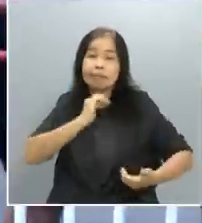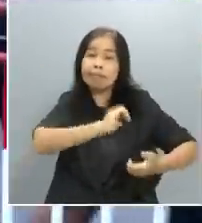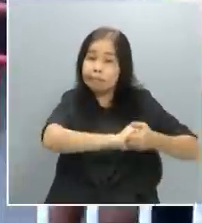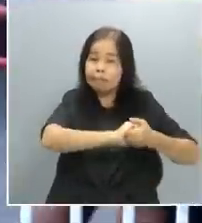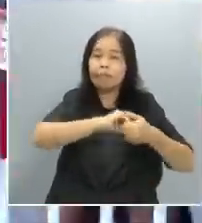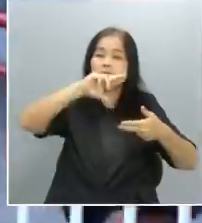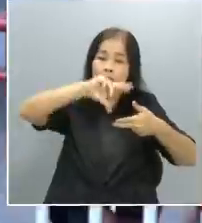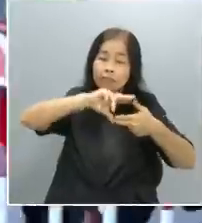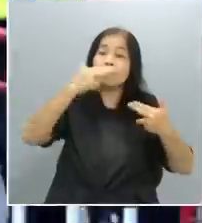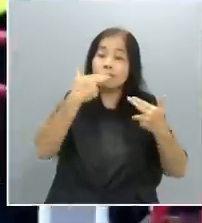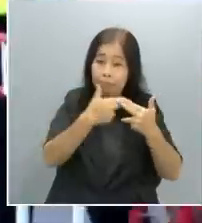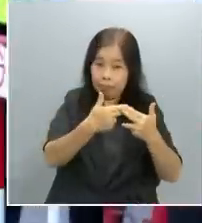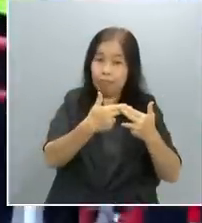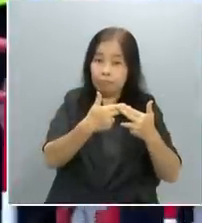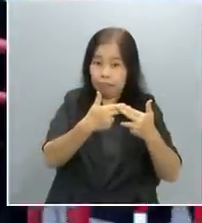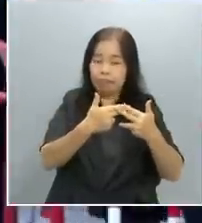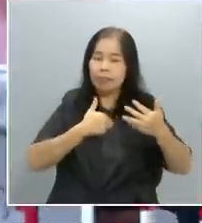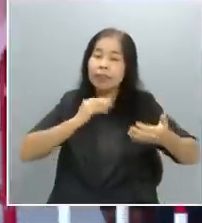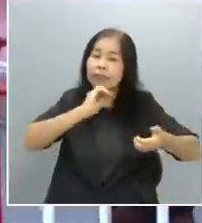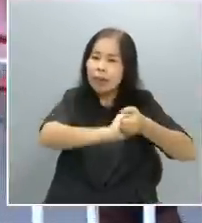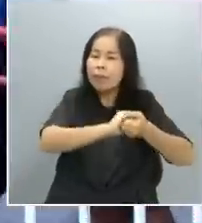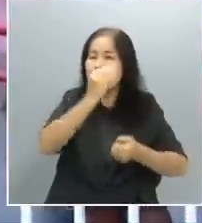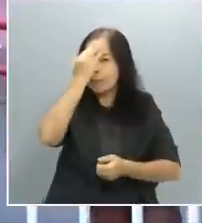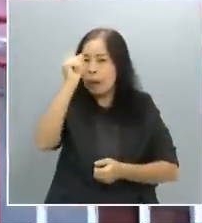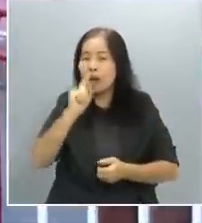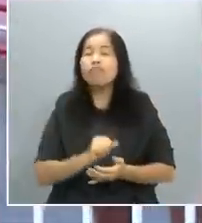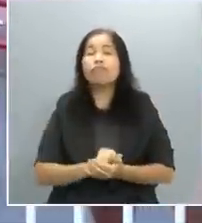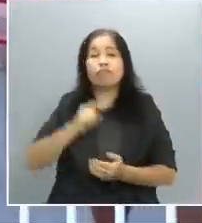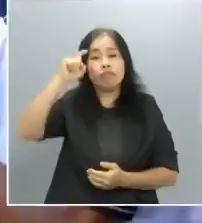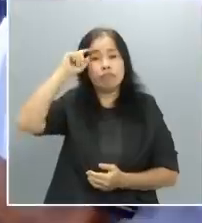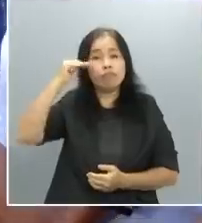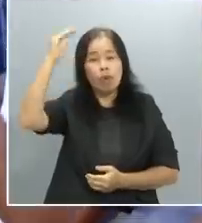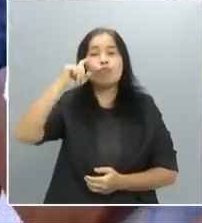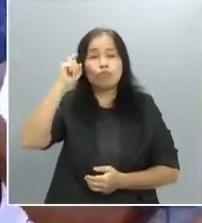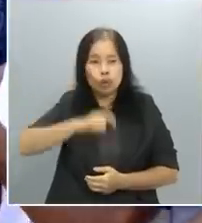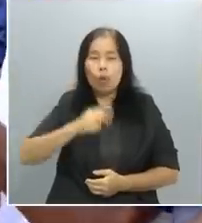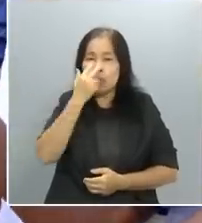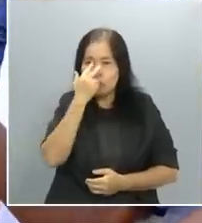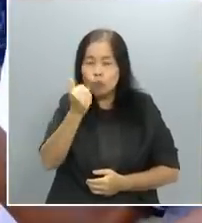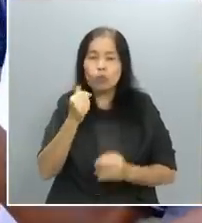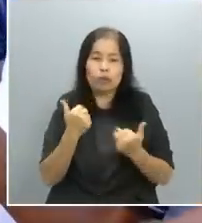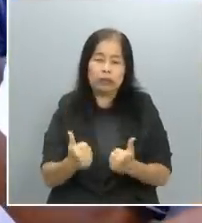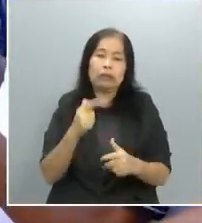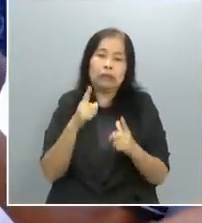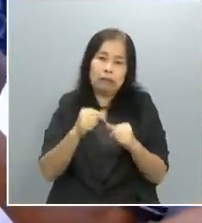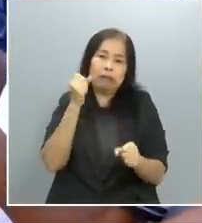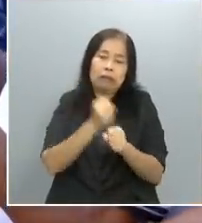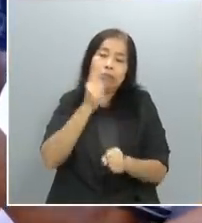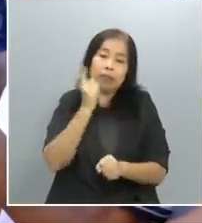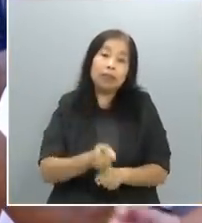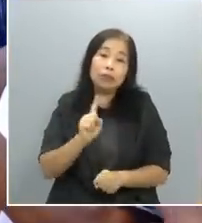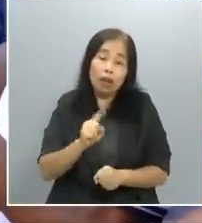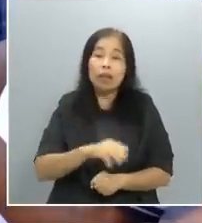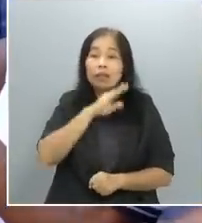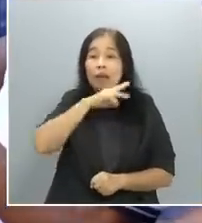าติที่ถูกเรียกว่าพรรคสองลุงคุณเศรษฐาบอกต้องอยู่กับความเป็นจริงเมื่อเพื่อไทยไม่ได้แลนสไล